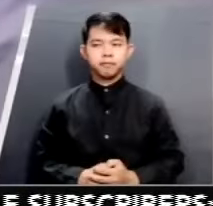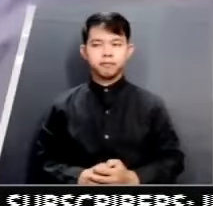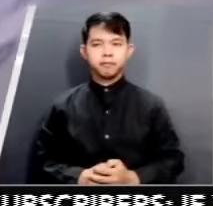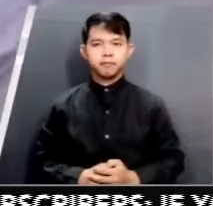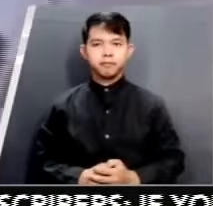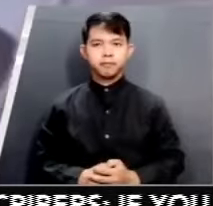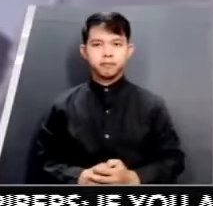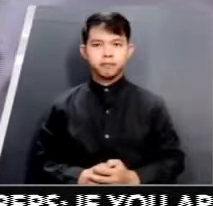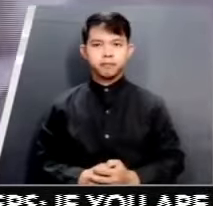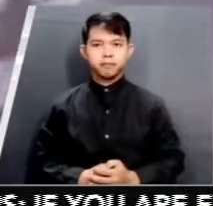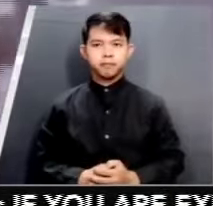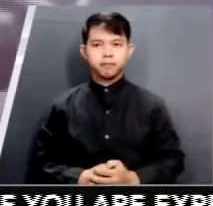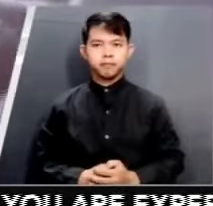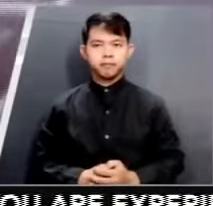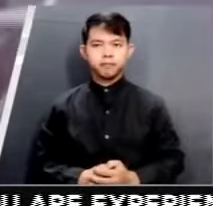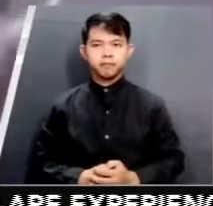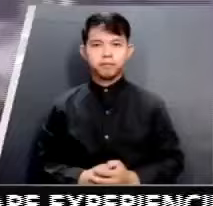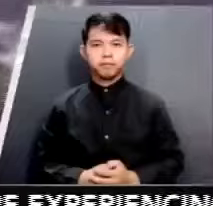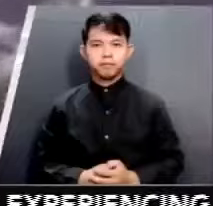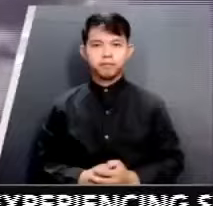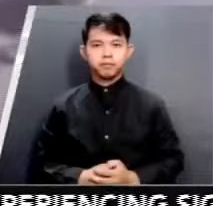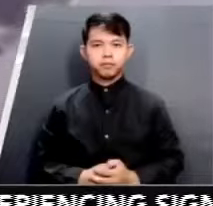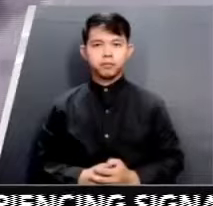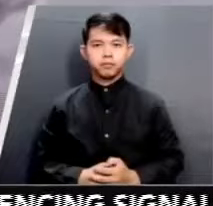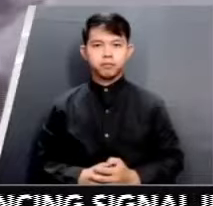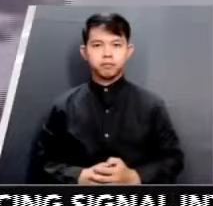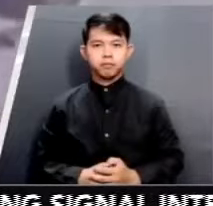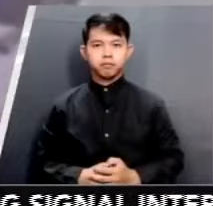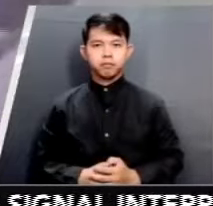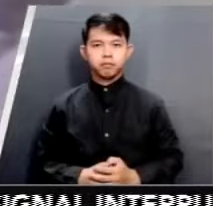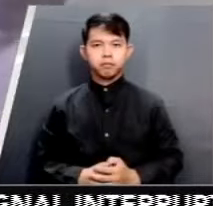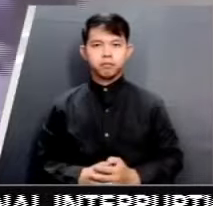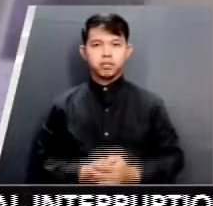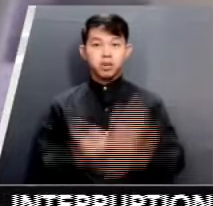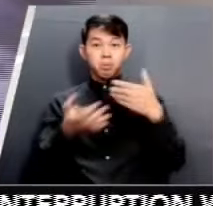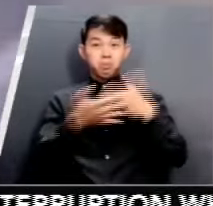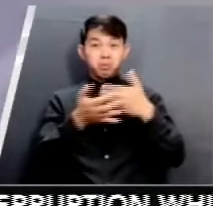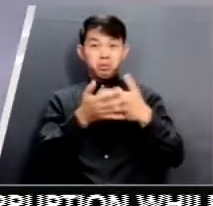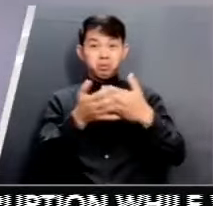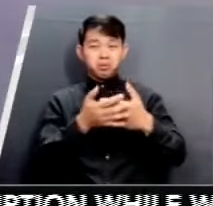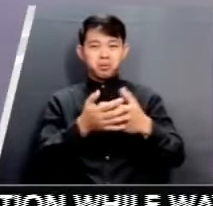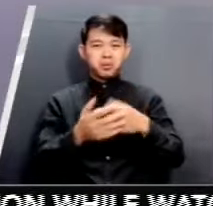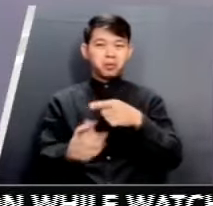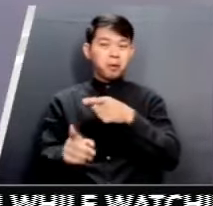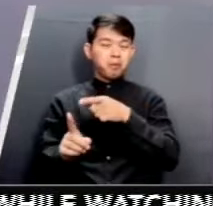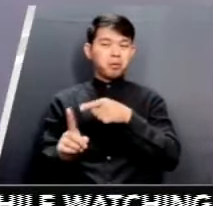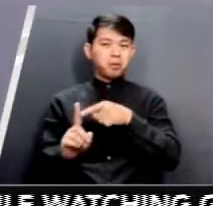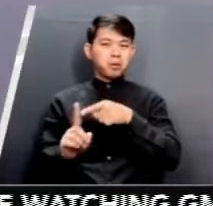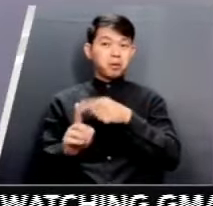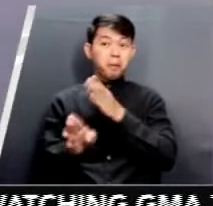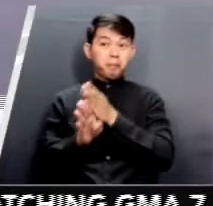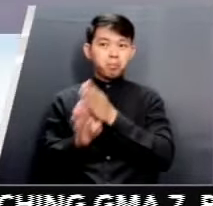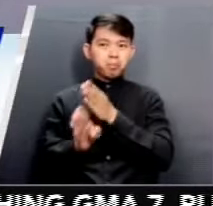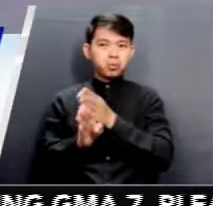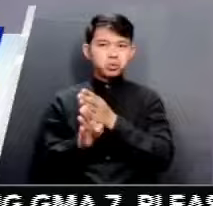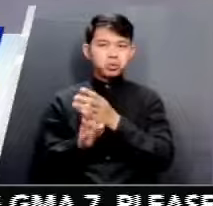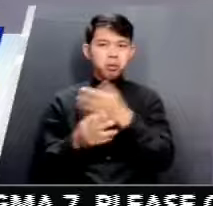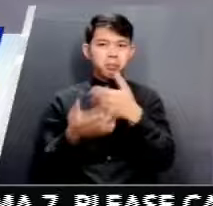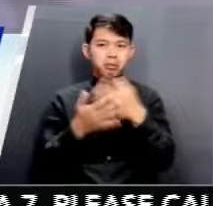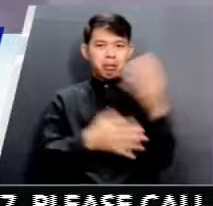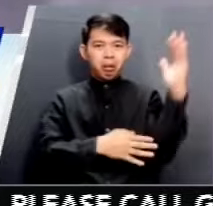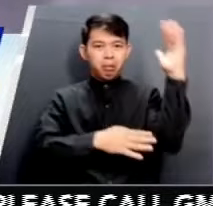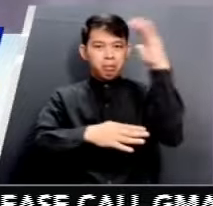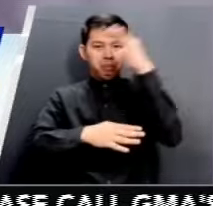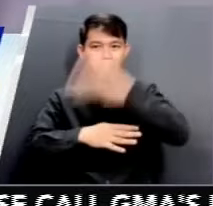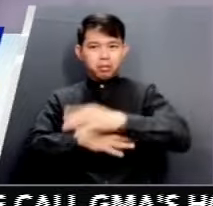muntik tamaan ng gumuguhong gusali ang bus na yan habang pasakay ang mga pasahero sa turke napatakbo ang mga